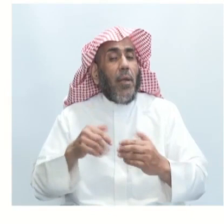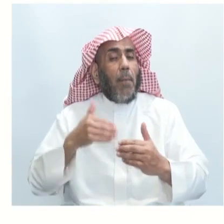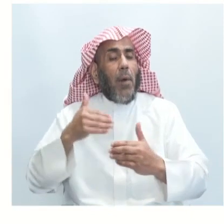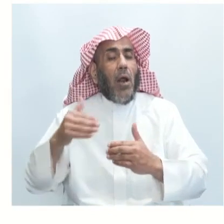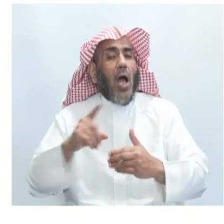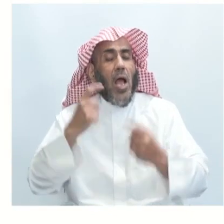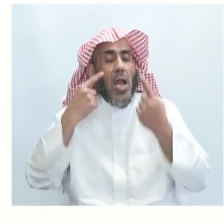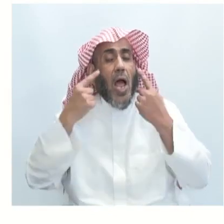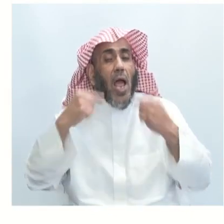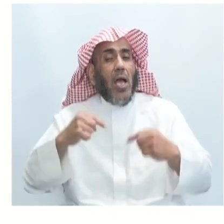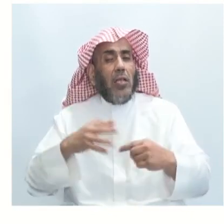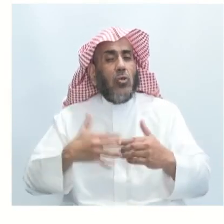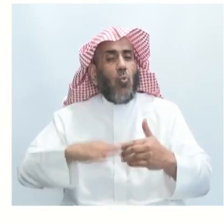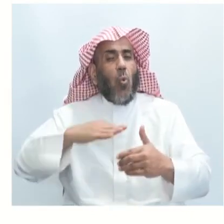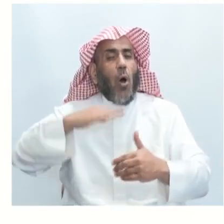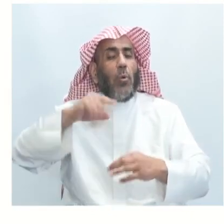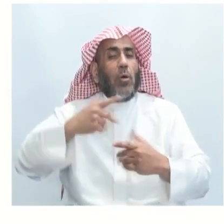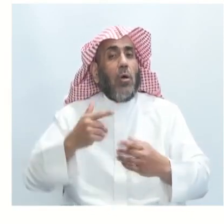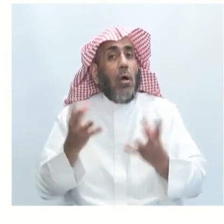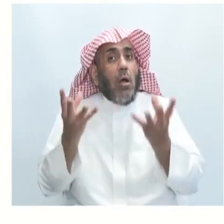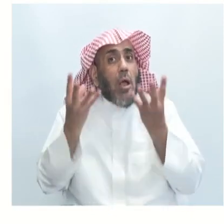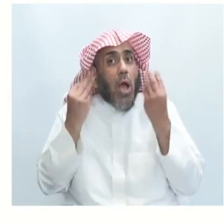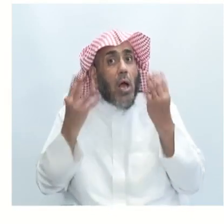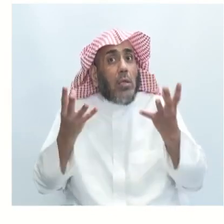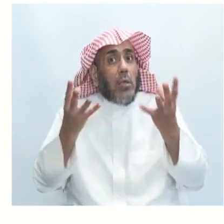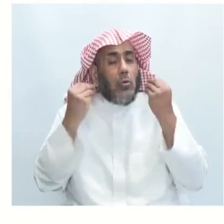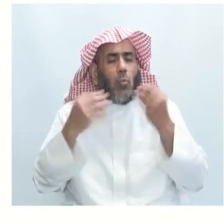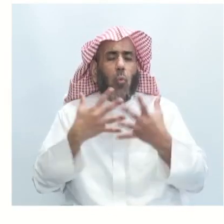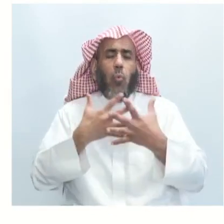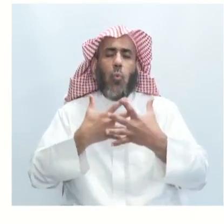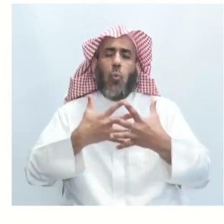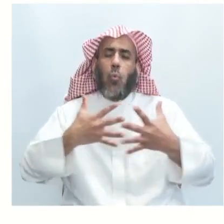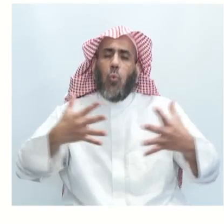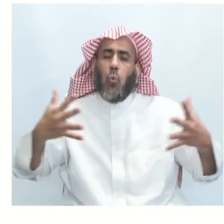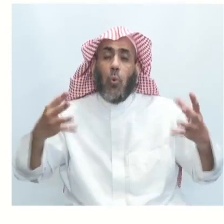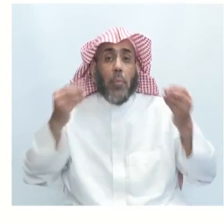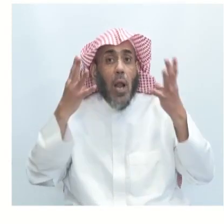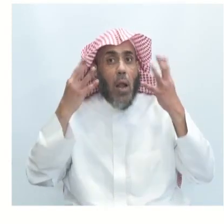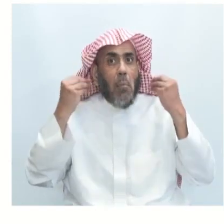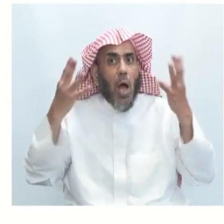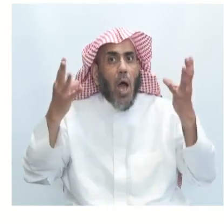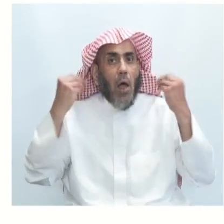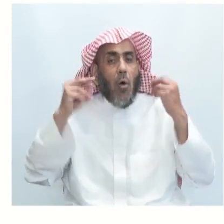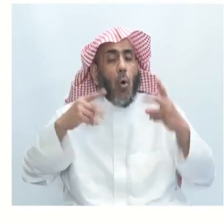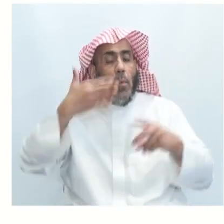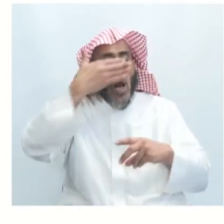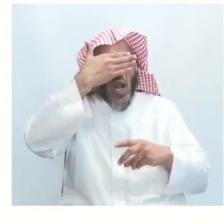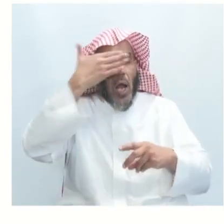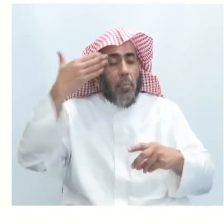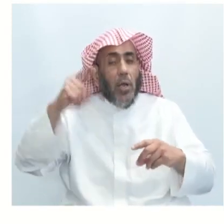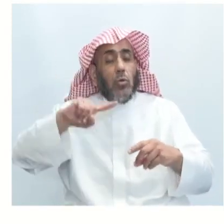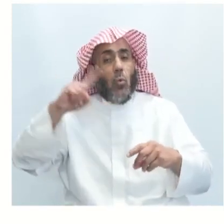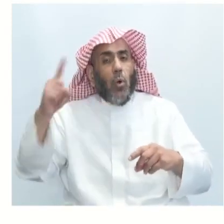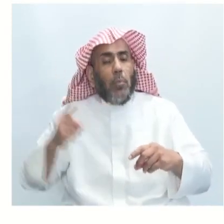حياته وفي مراحل عمره يكتسب الكثير من المعارف ومن الخبرات